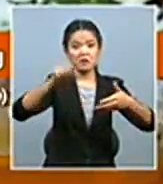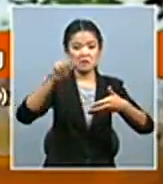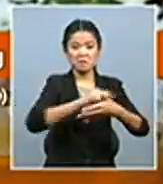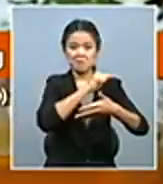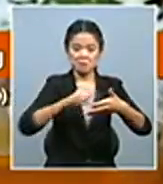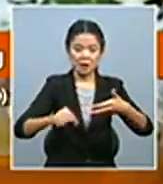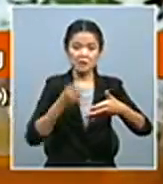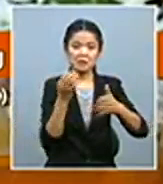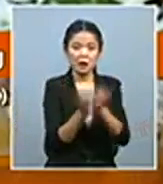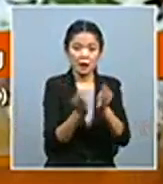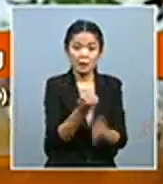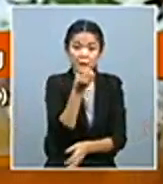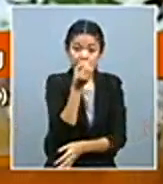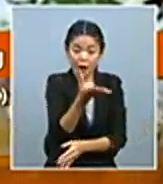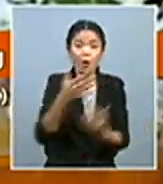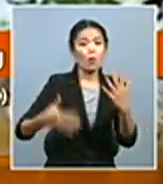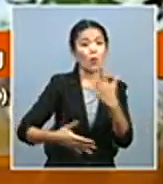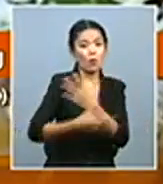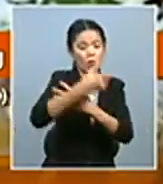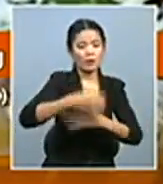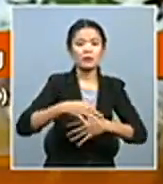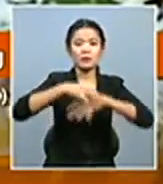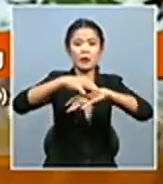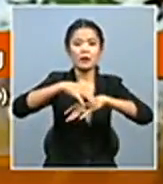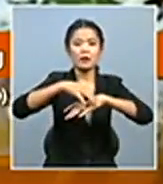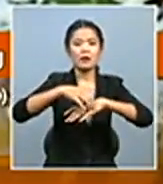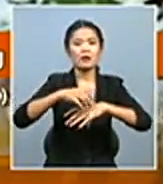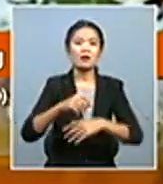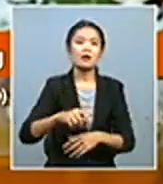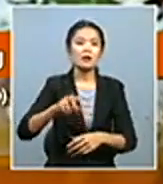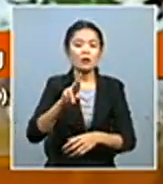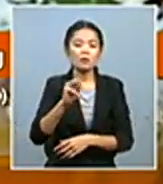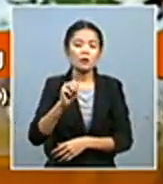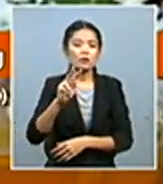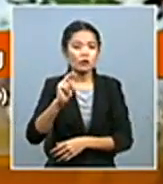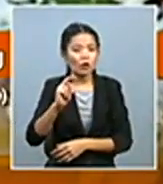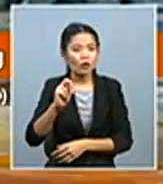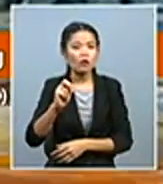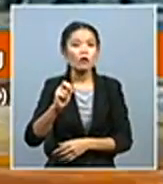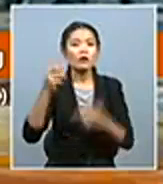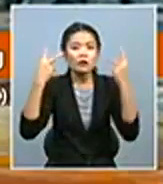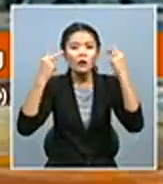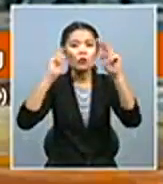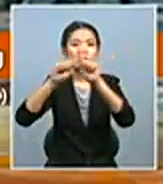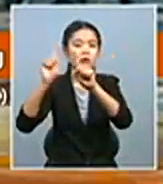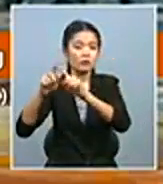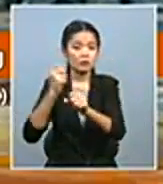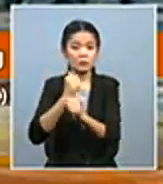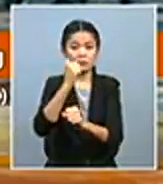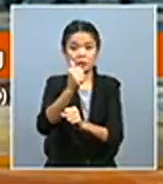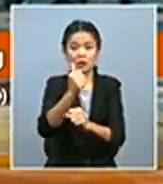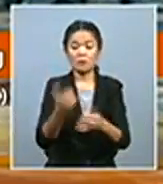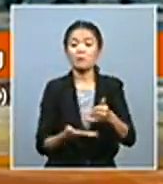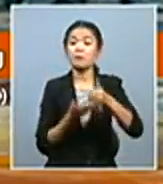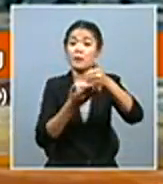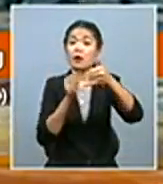ได้เป็นแกนนำในการจัดตั้งรัฐบาลทำให้คุณบรรหารครับได้ดำรงตำแหน่งเป็นนายกรัฐมนตรีคนที่21ของประเทศไทย